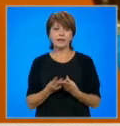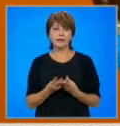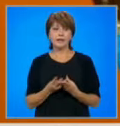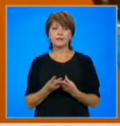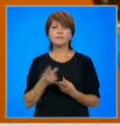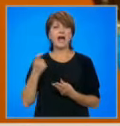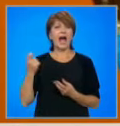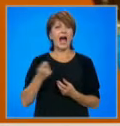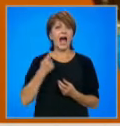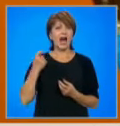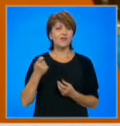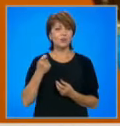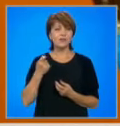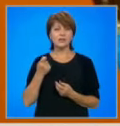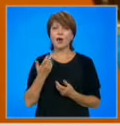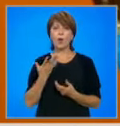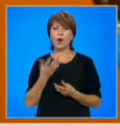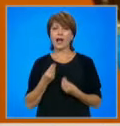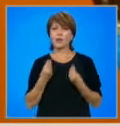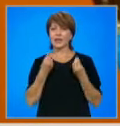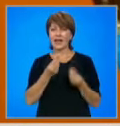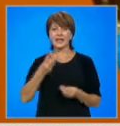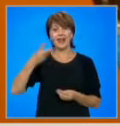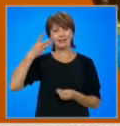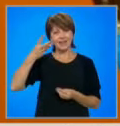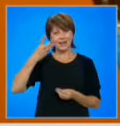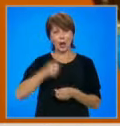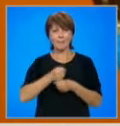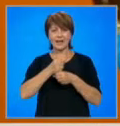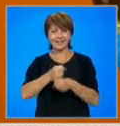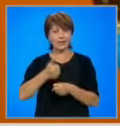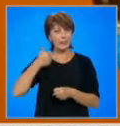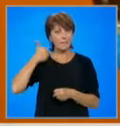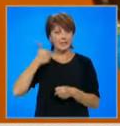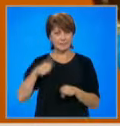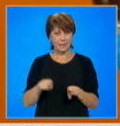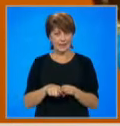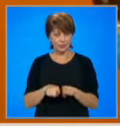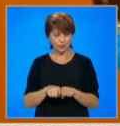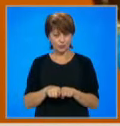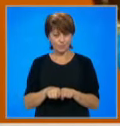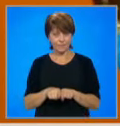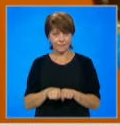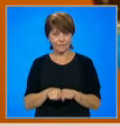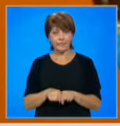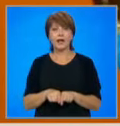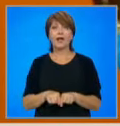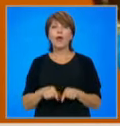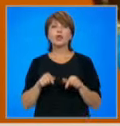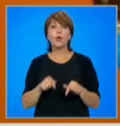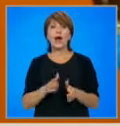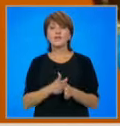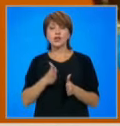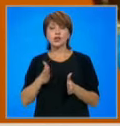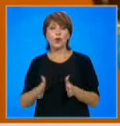през август, когато беше връчен трети проучвателен мандат на БСП, отново тогава срока